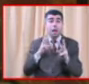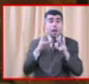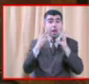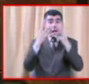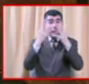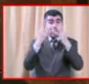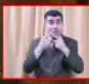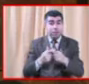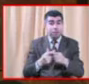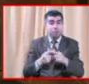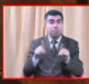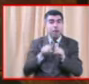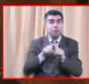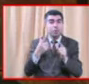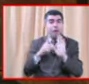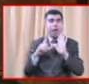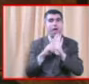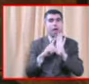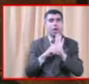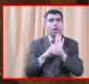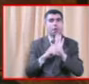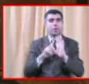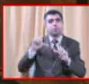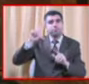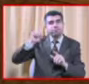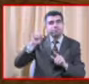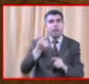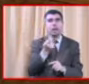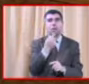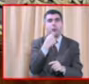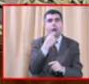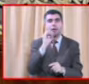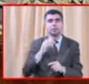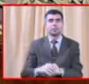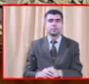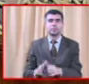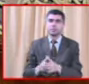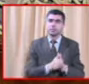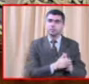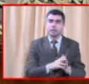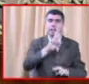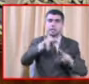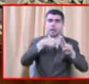الاولي لقرار تخفيض أثمنة الأدوية. شكرا سيد الوزير. كلمة السيد الوزير.